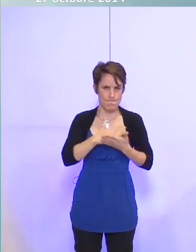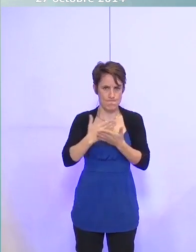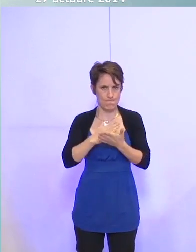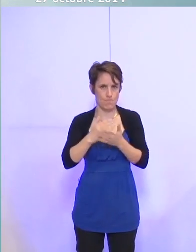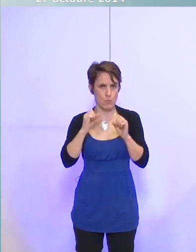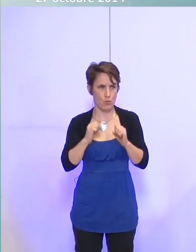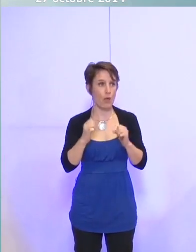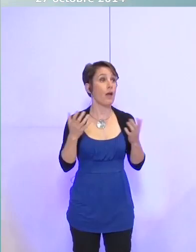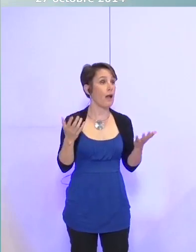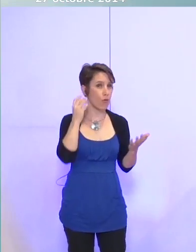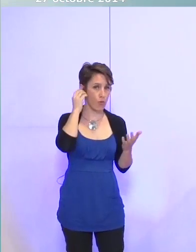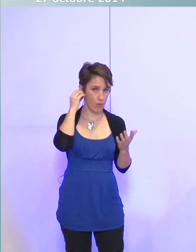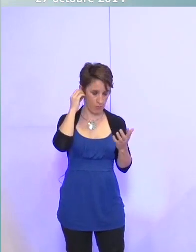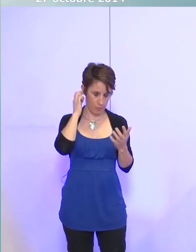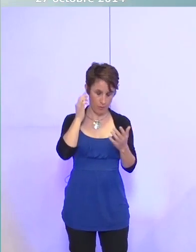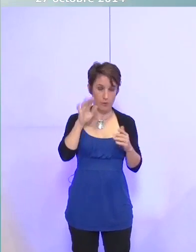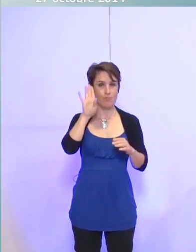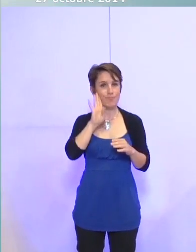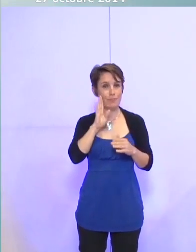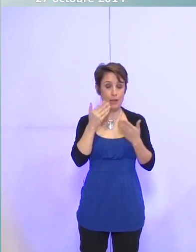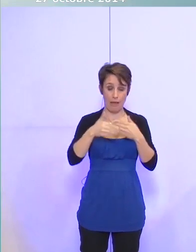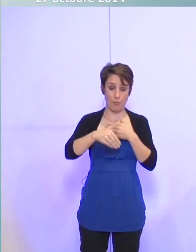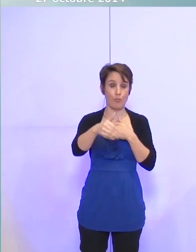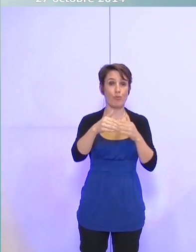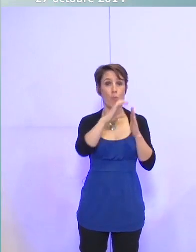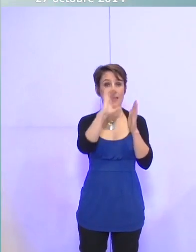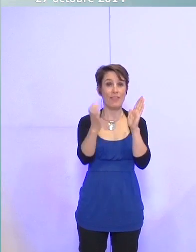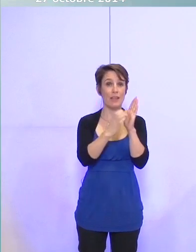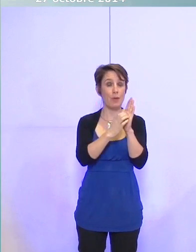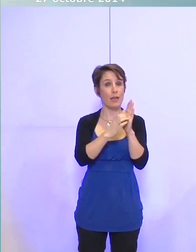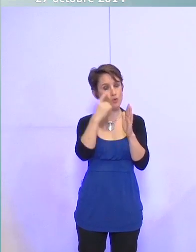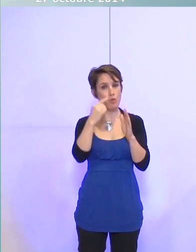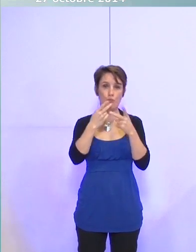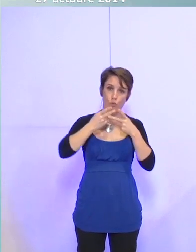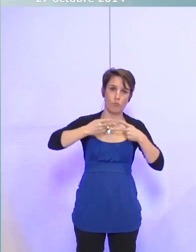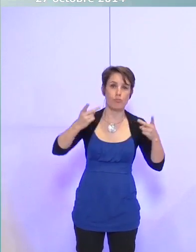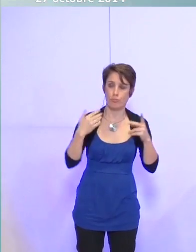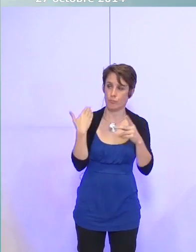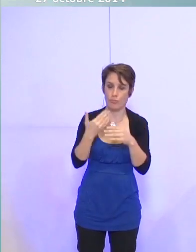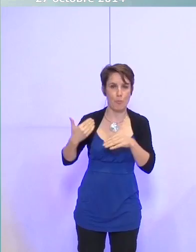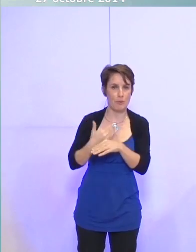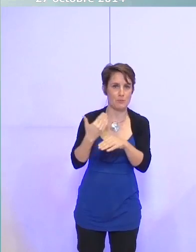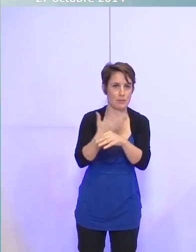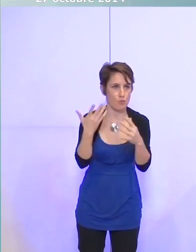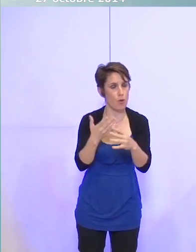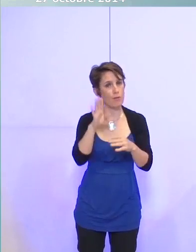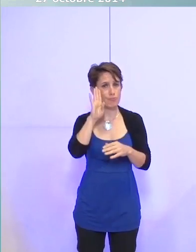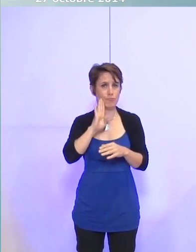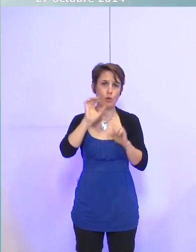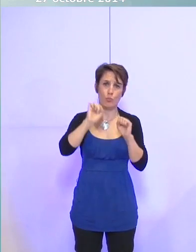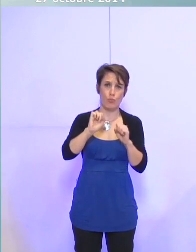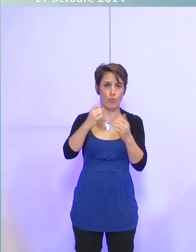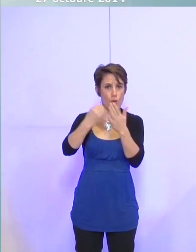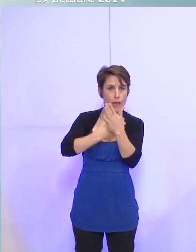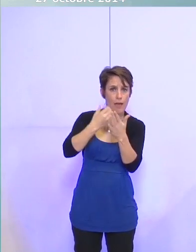puissiez informer, à l'occasion de ces délibérations de rendu acte, du fait des décisions éventuellement que vous prendriez ou que vous avez